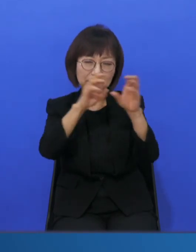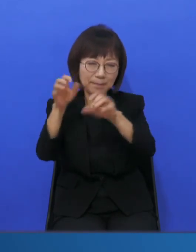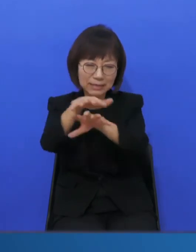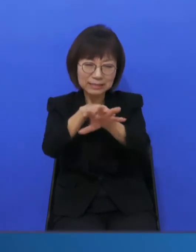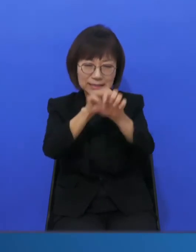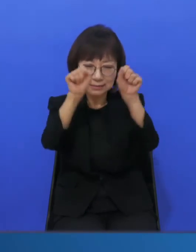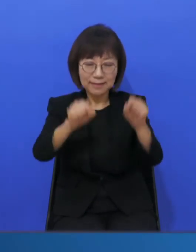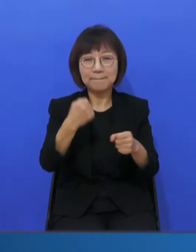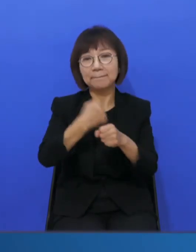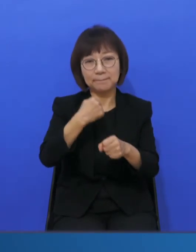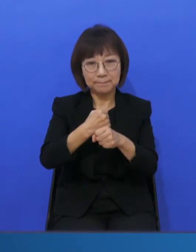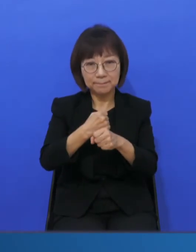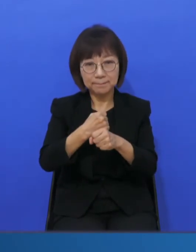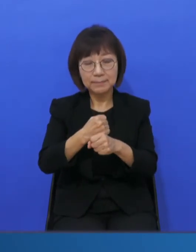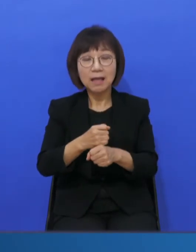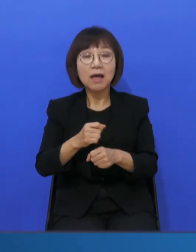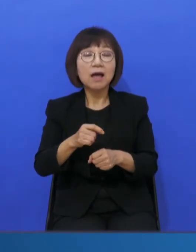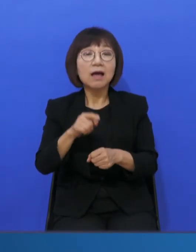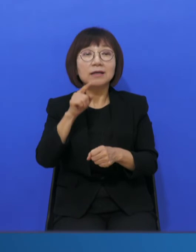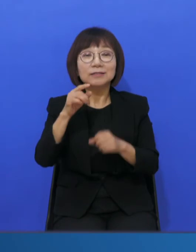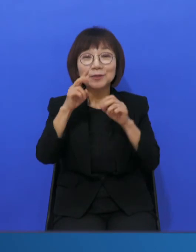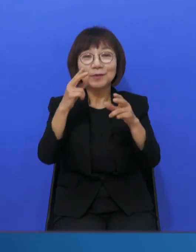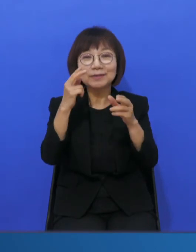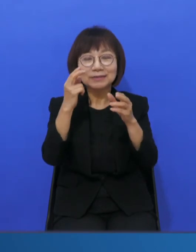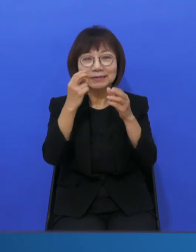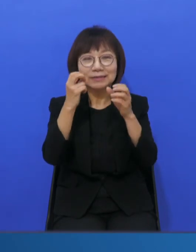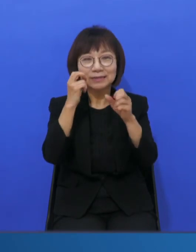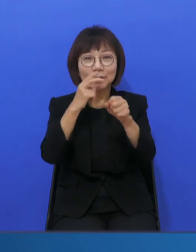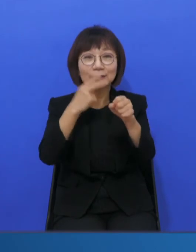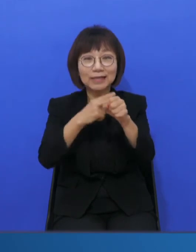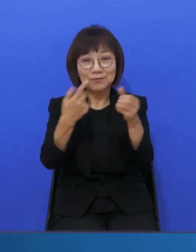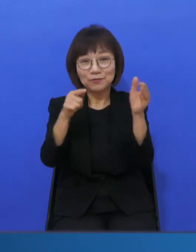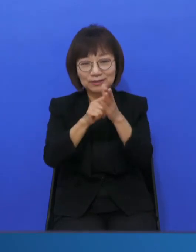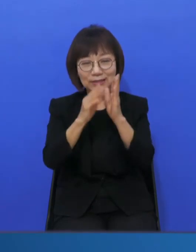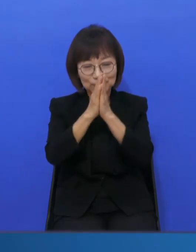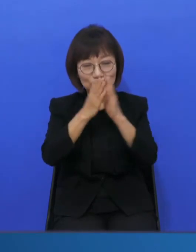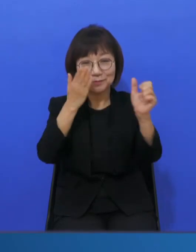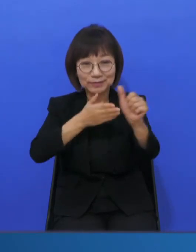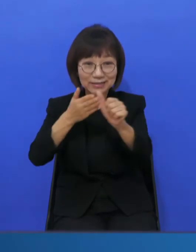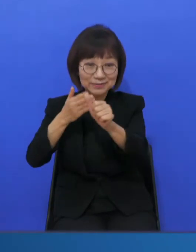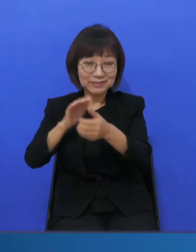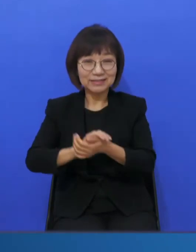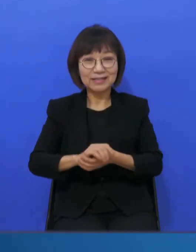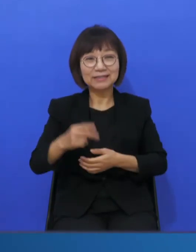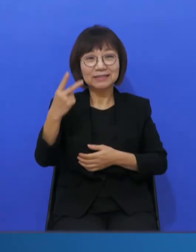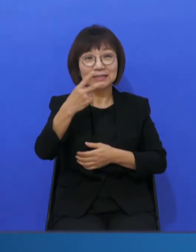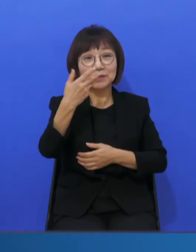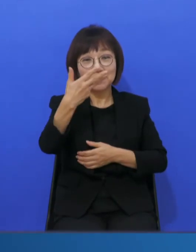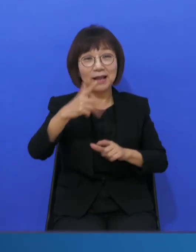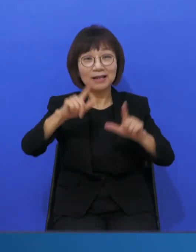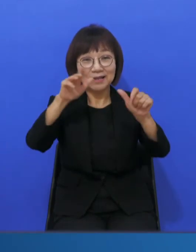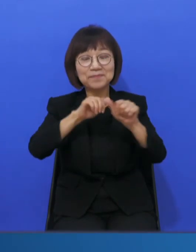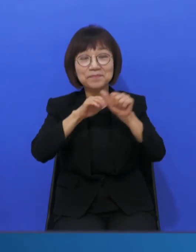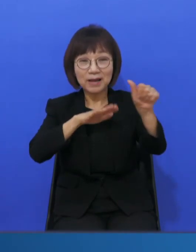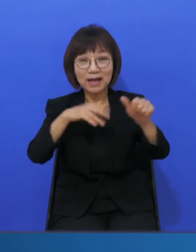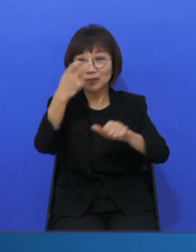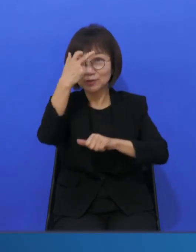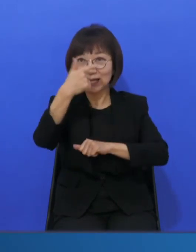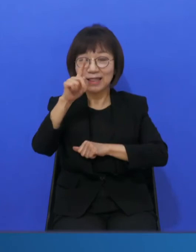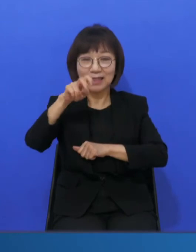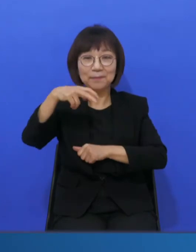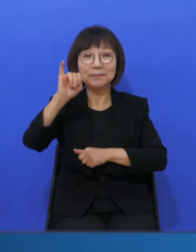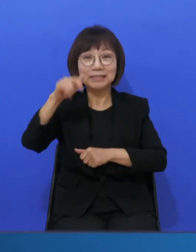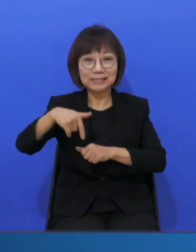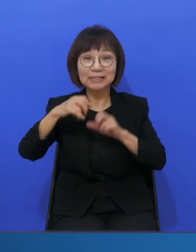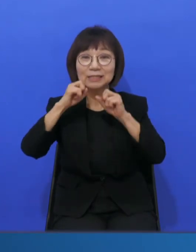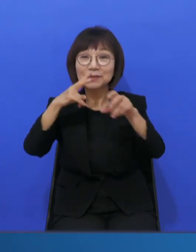것입니다. 선교사님을 위해 많은 기도 부탁드립니다. 2008년 9월 파송되신 최남식 선교사님은 선교를